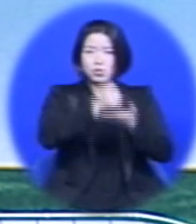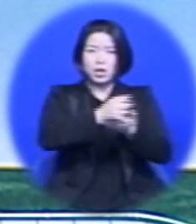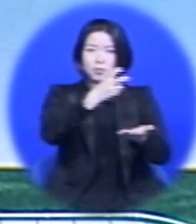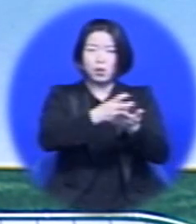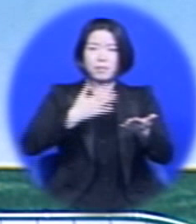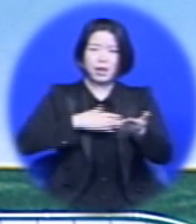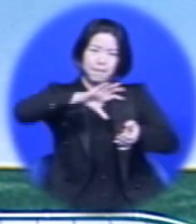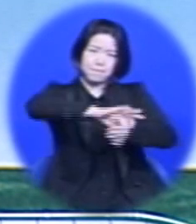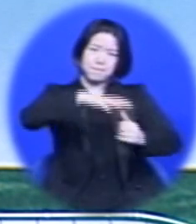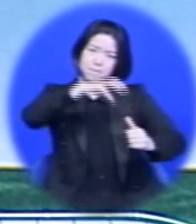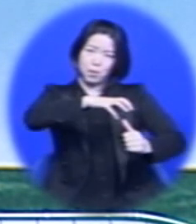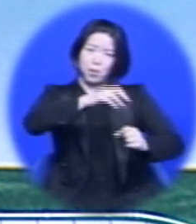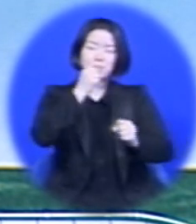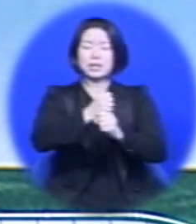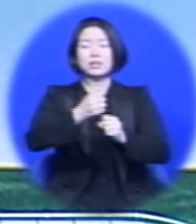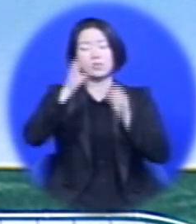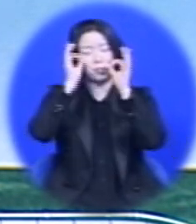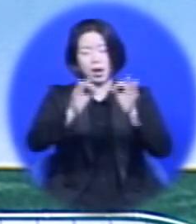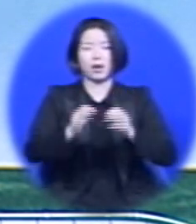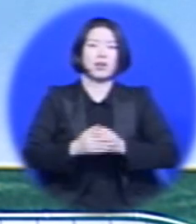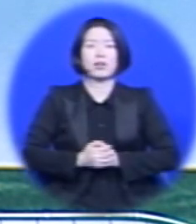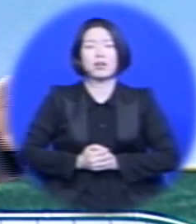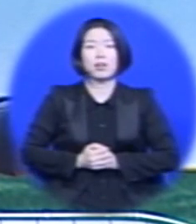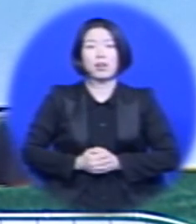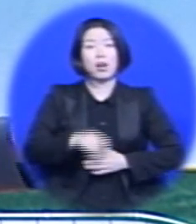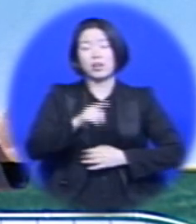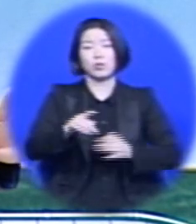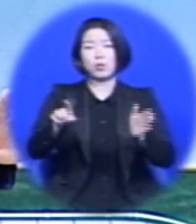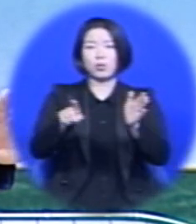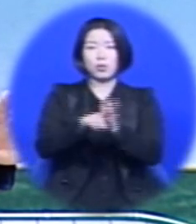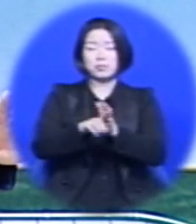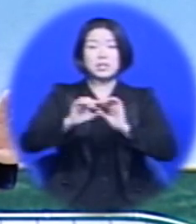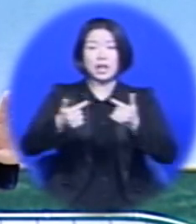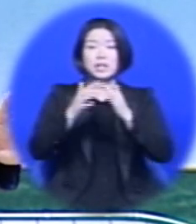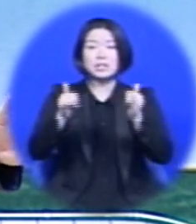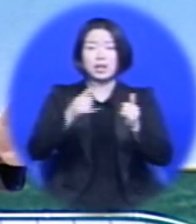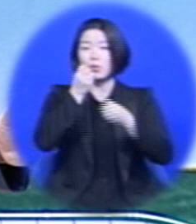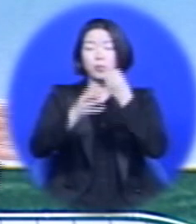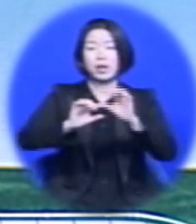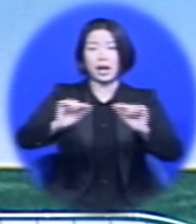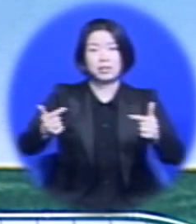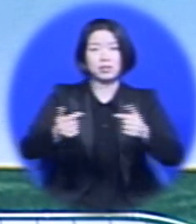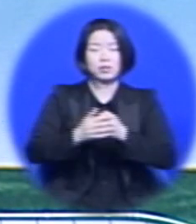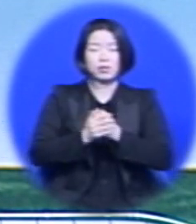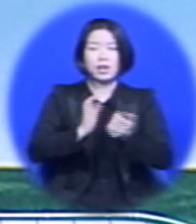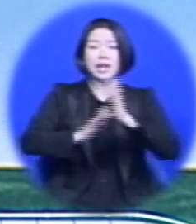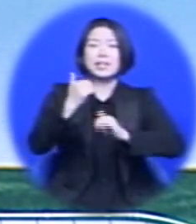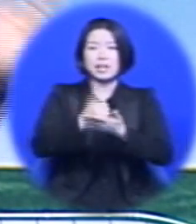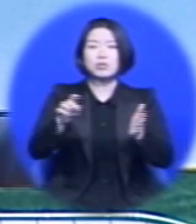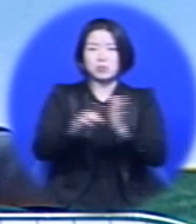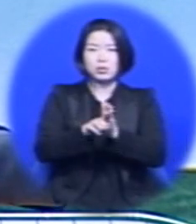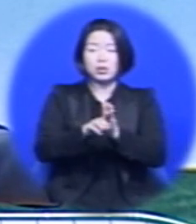포로로 만드는 것을 봅니다 이건 불신자의 고백이 아닙니다 예수를 믿는